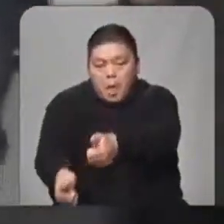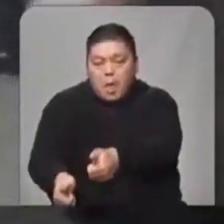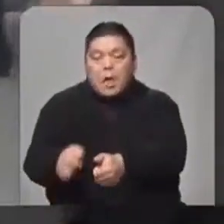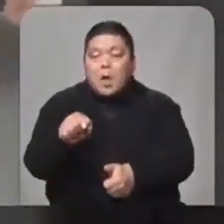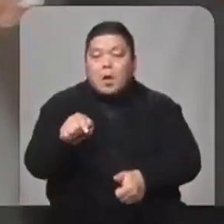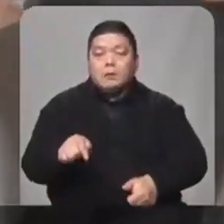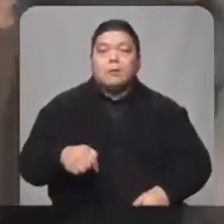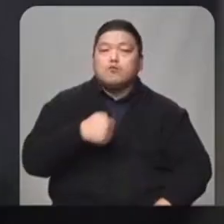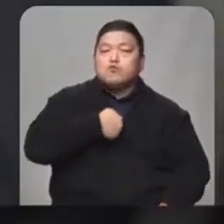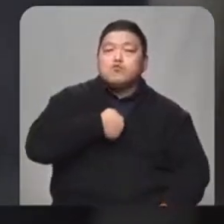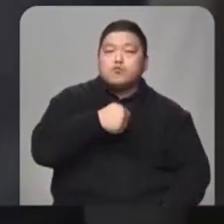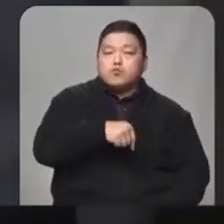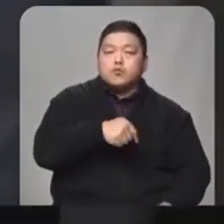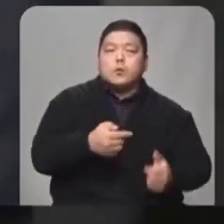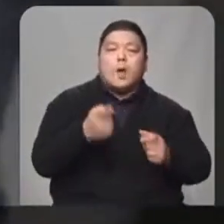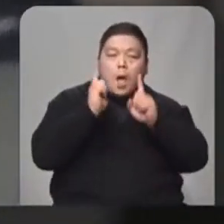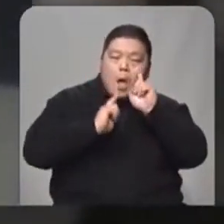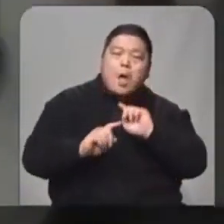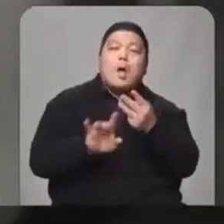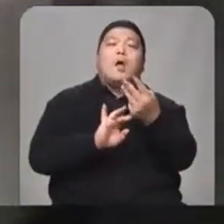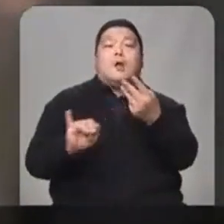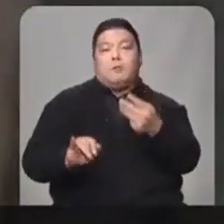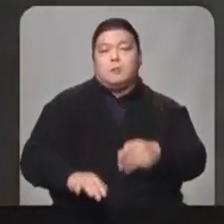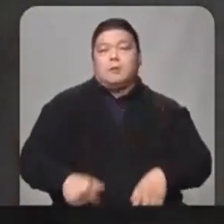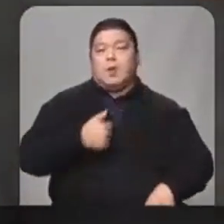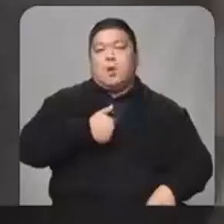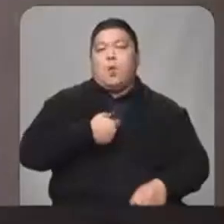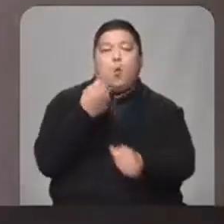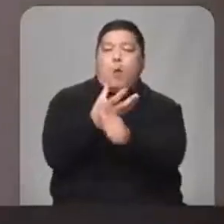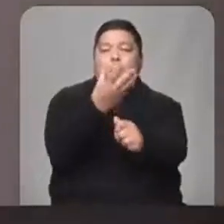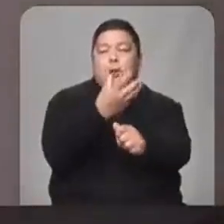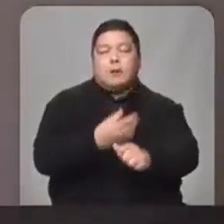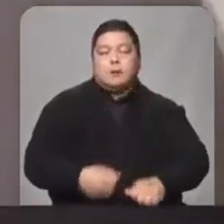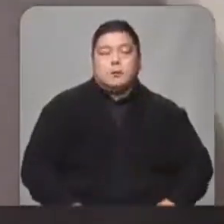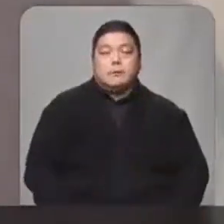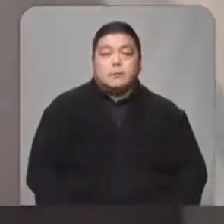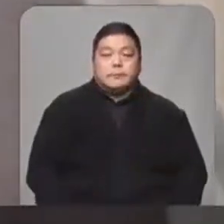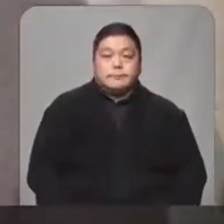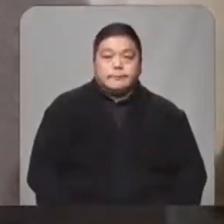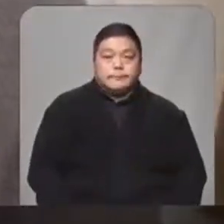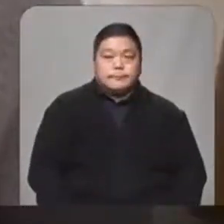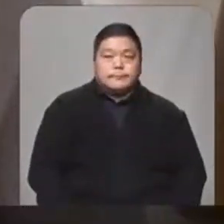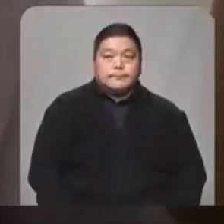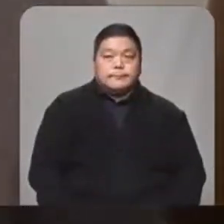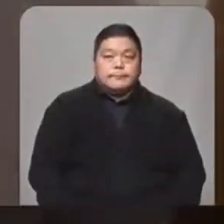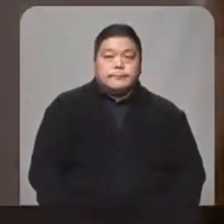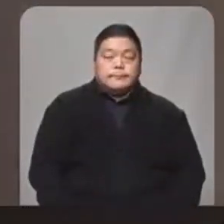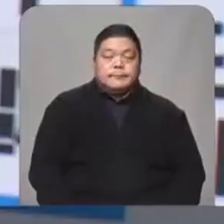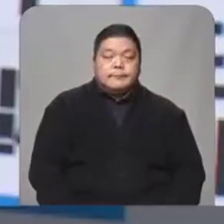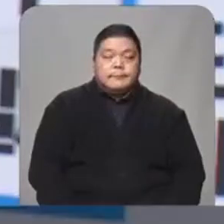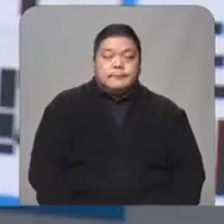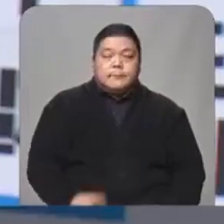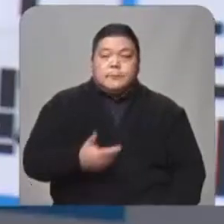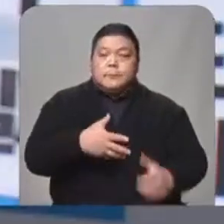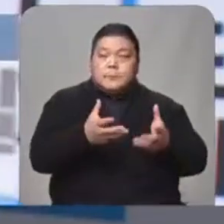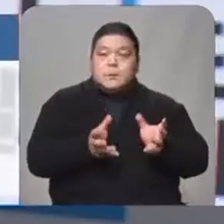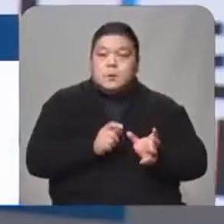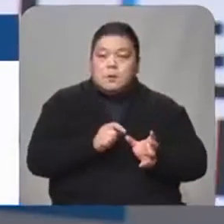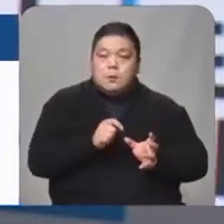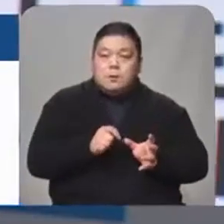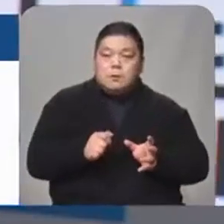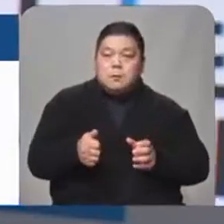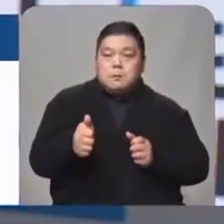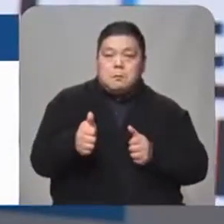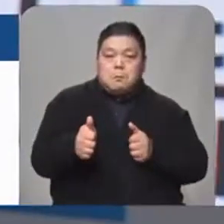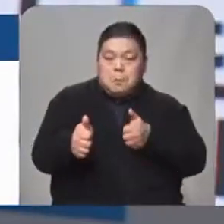과정에서 자신들 조합원 세 명이 다쳤다며 역시 관련자 고발까지 검토하겠다고 밝힙니다 전교조 조합원들은 도교육청의 간부를